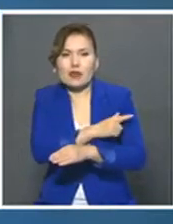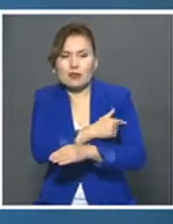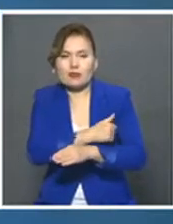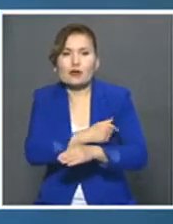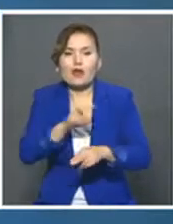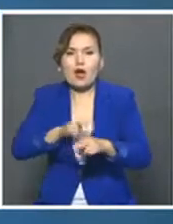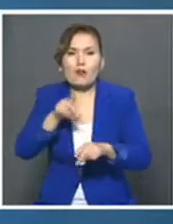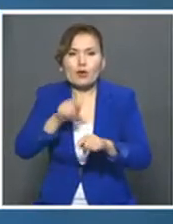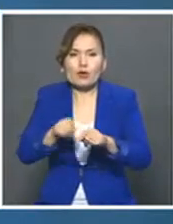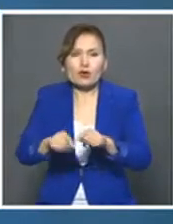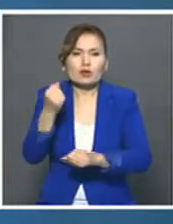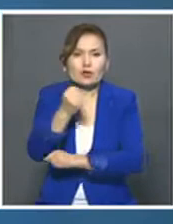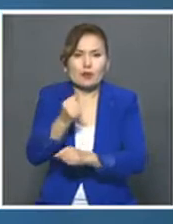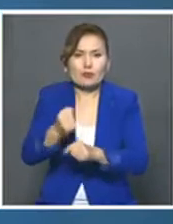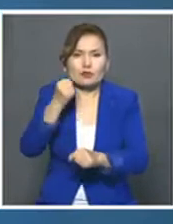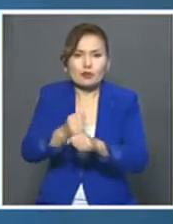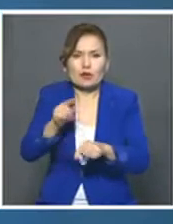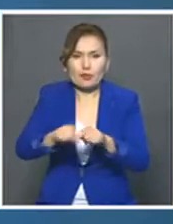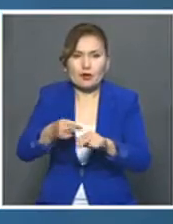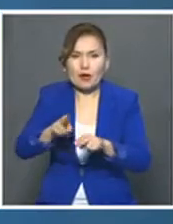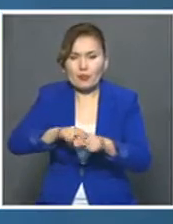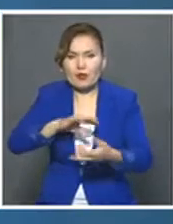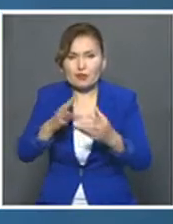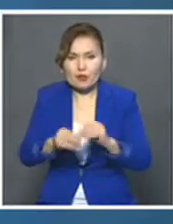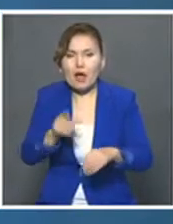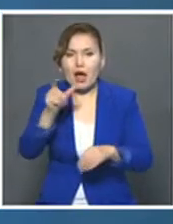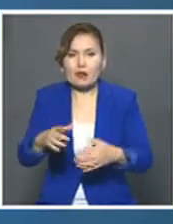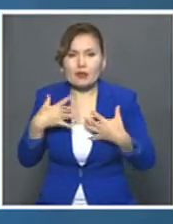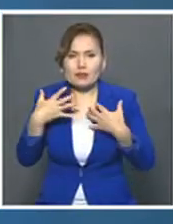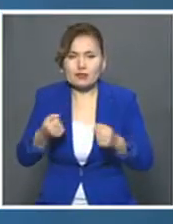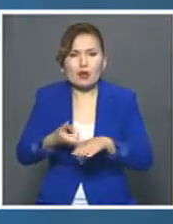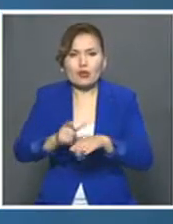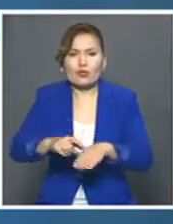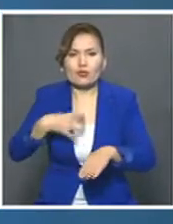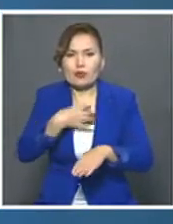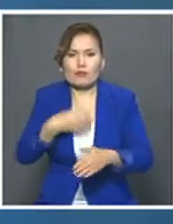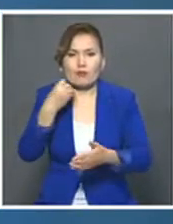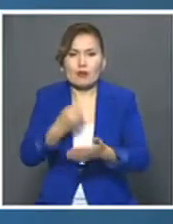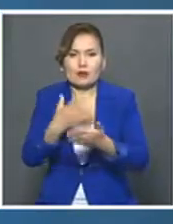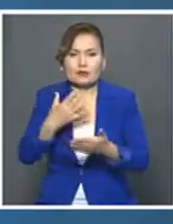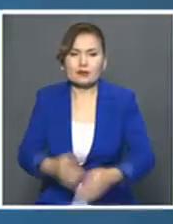жұмысшылардың денсаулығына мұқият тексеру жүргізіледі. Себебі адам денсаулығы бәрінен маңызды.